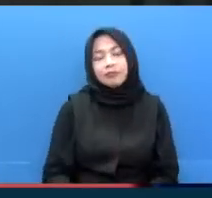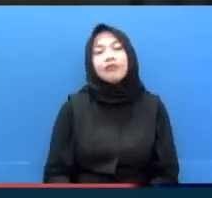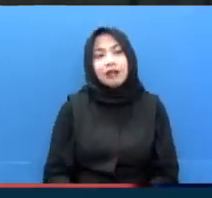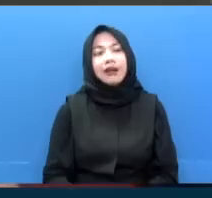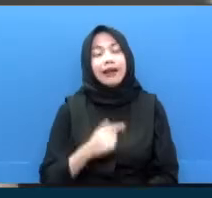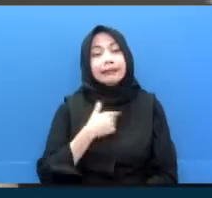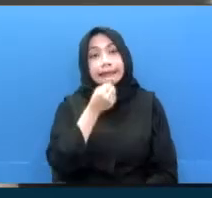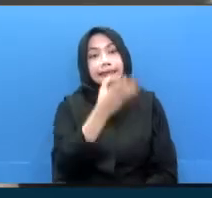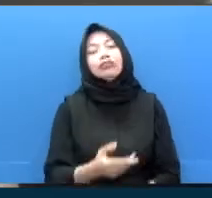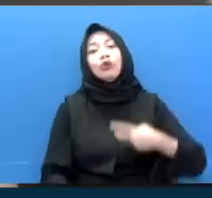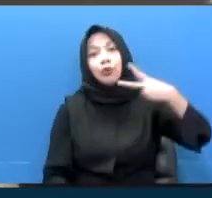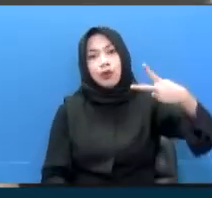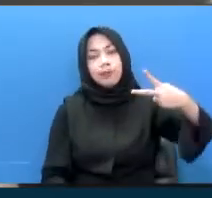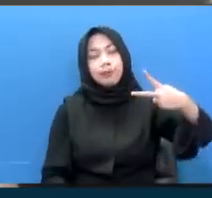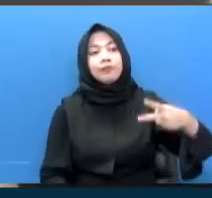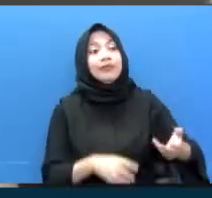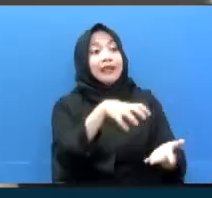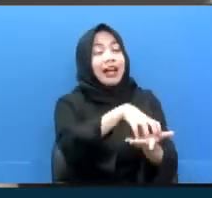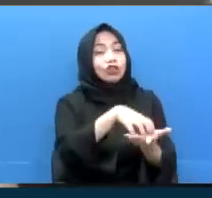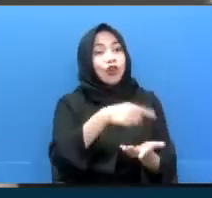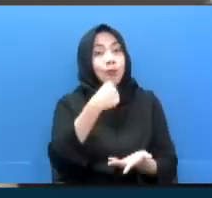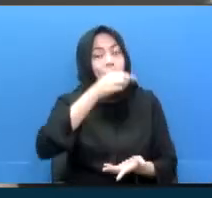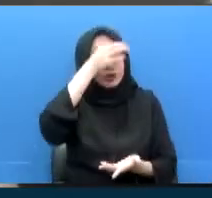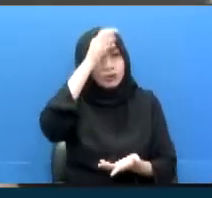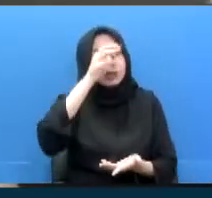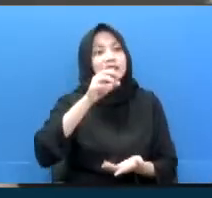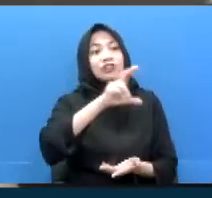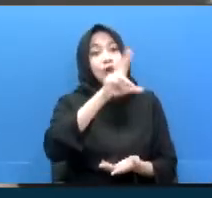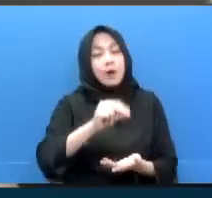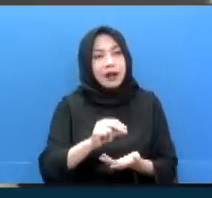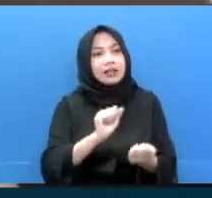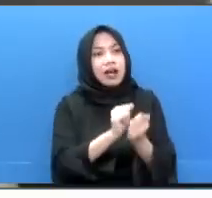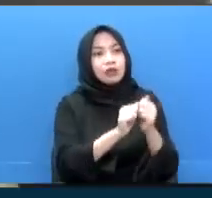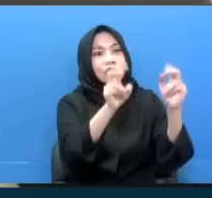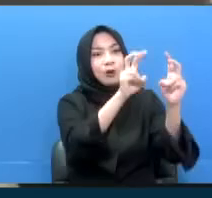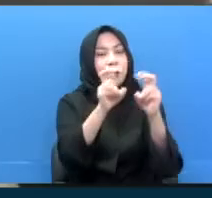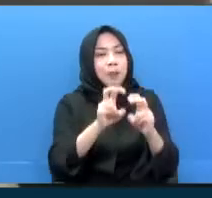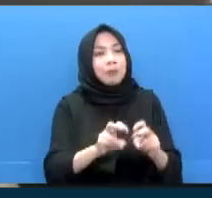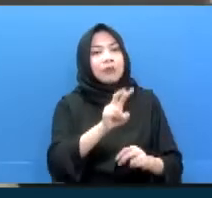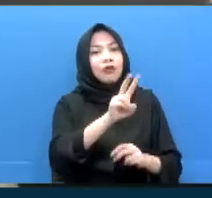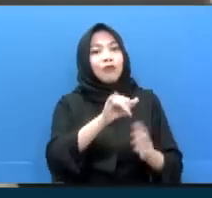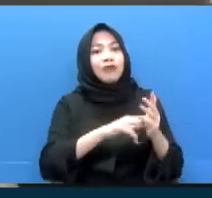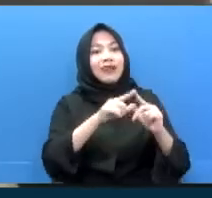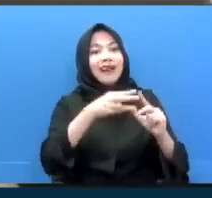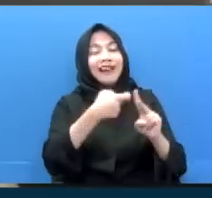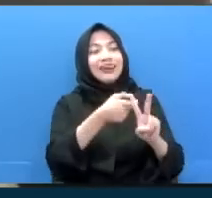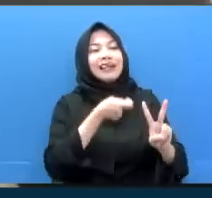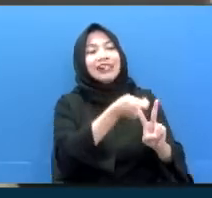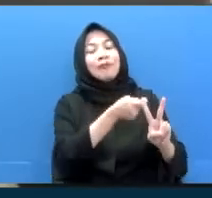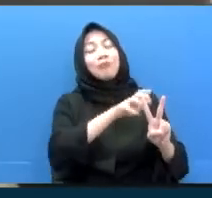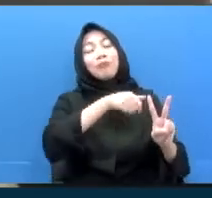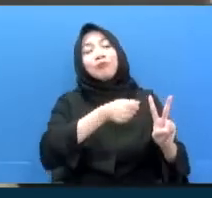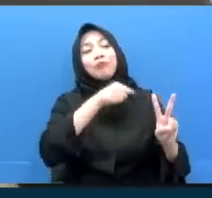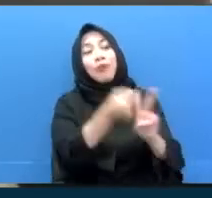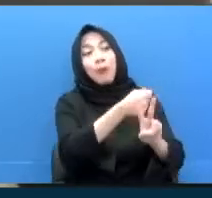kan Yang dipolda Kan terkait masalah kasus ya terjadinya ee kematian Vina dan Eki lalu kami yang kami